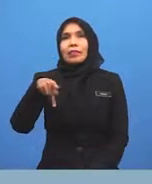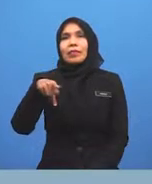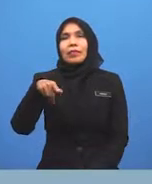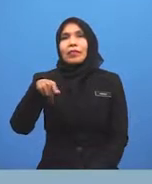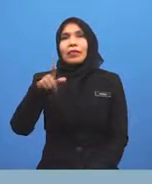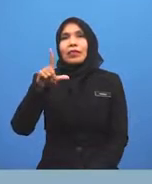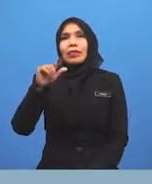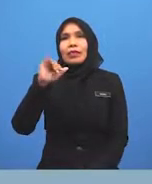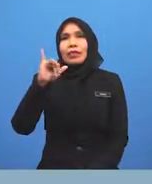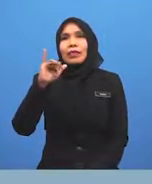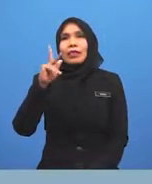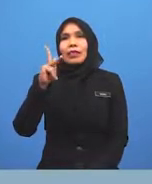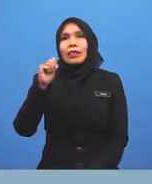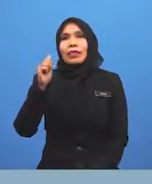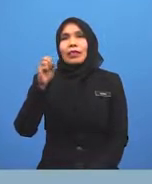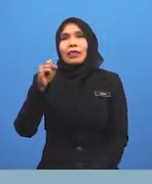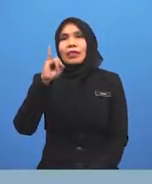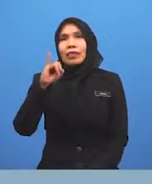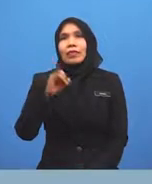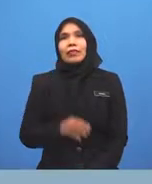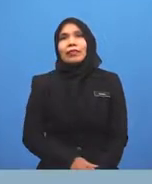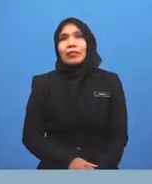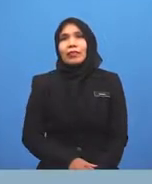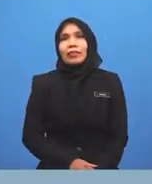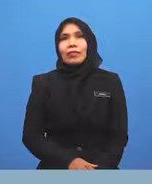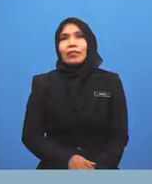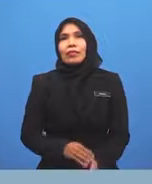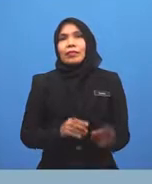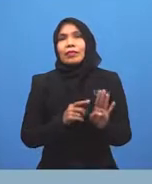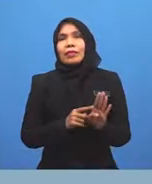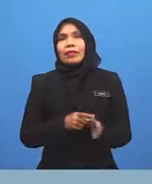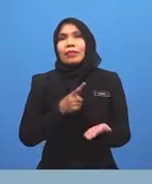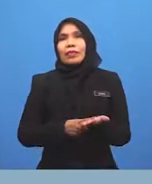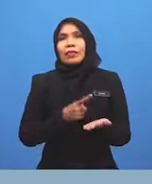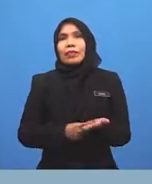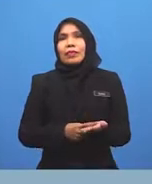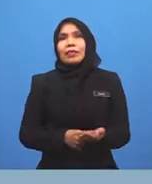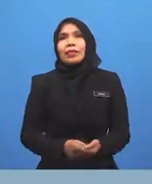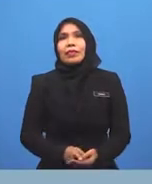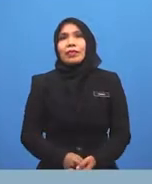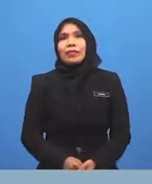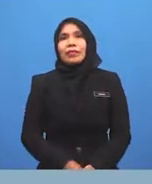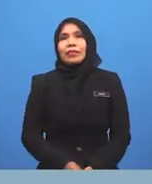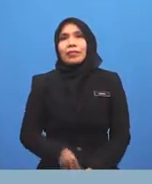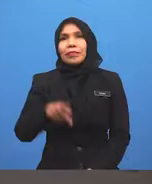membandingkan prinsip motor arus terus dan penjana arus terus.